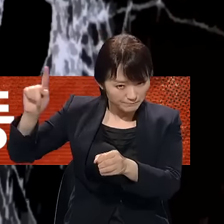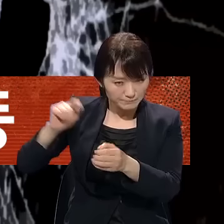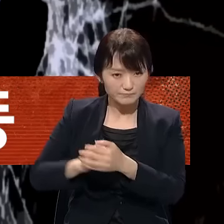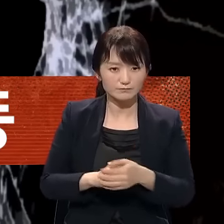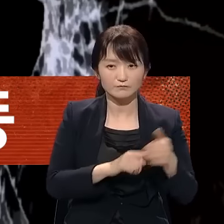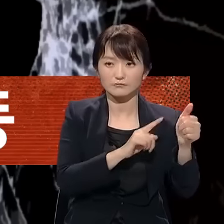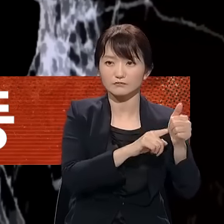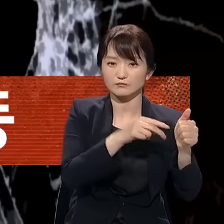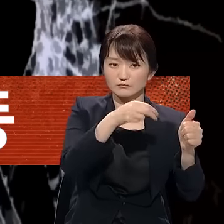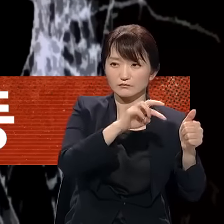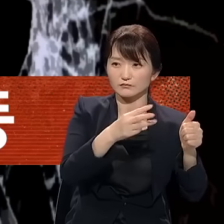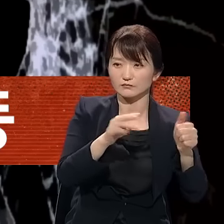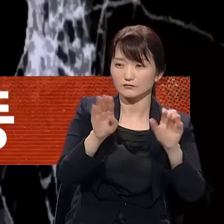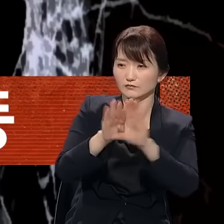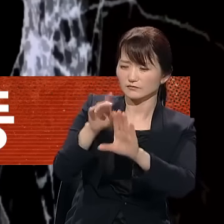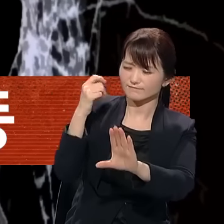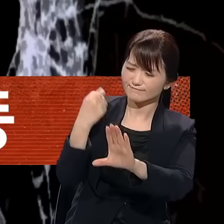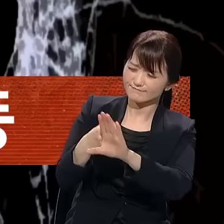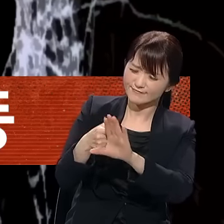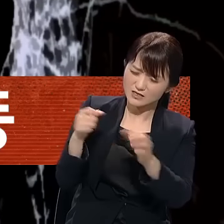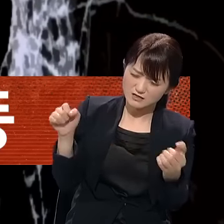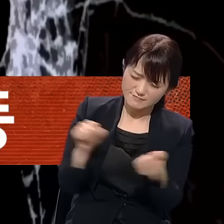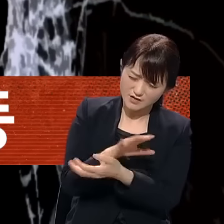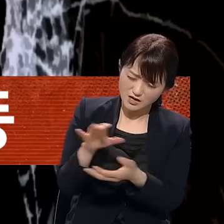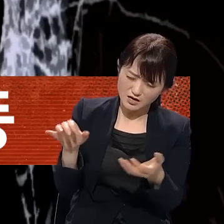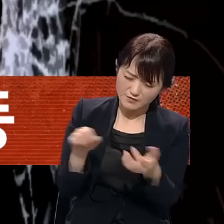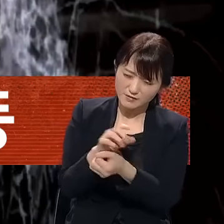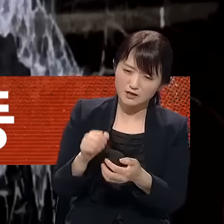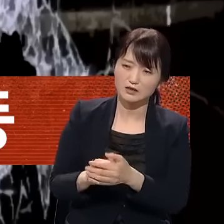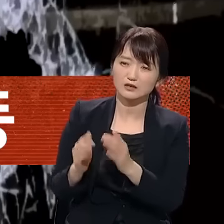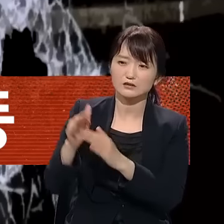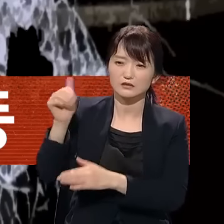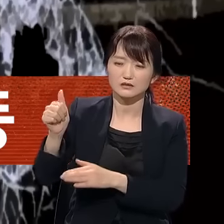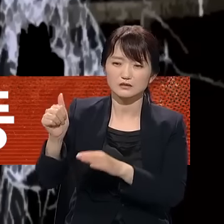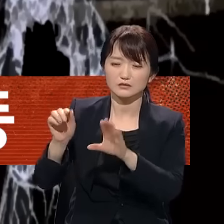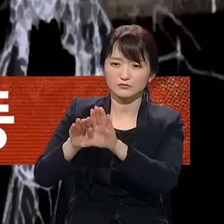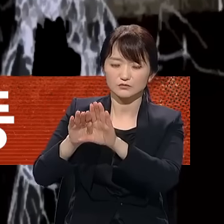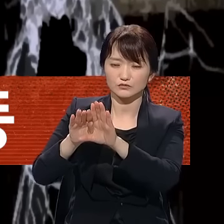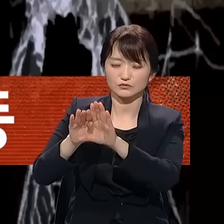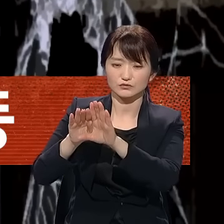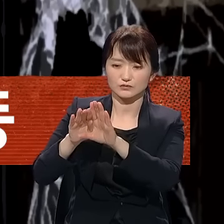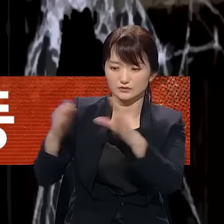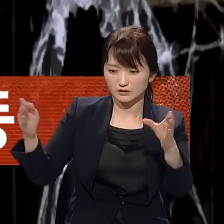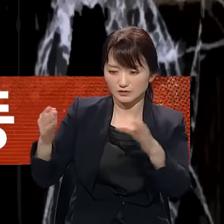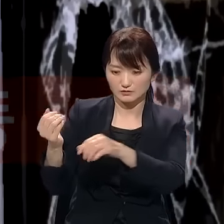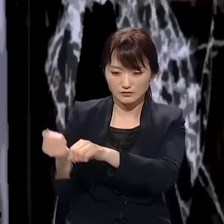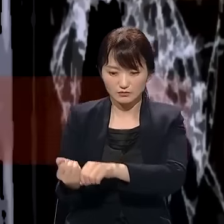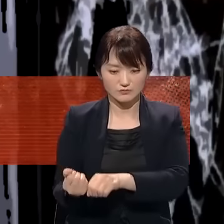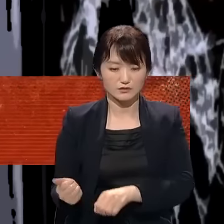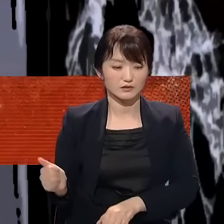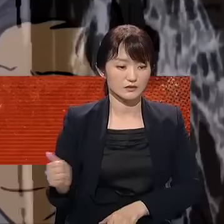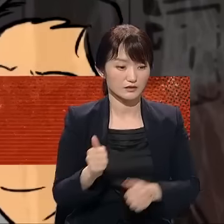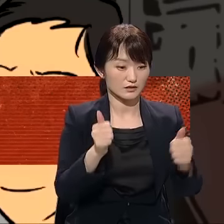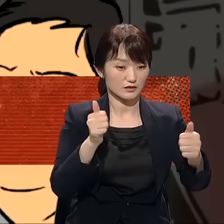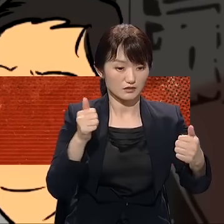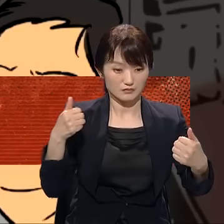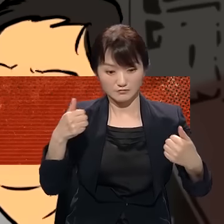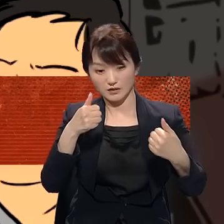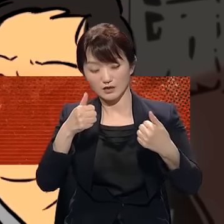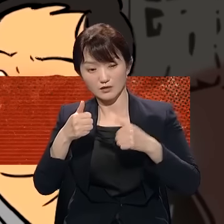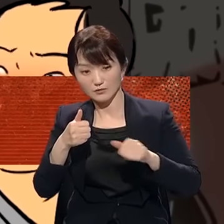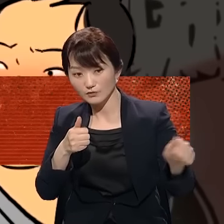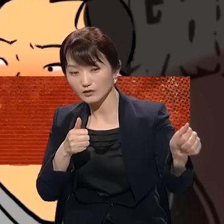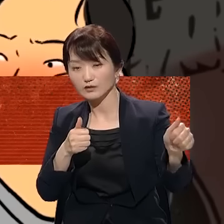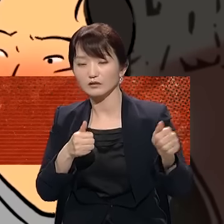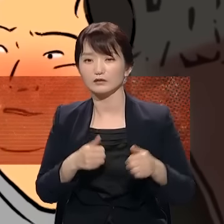설씨는이 와중에도 문을 두드리고 난동을 부려서 결국 집주인 남성이 골프채를 들고 쫓아 나오니까 그대로 달아납니다 그리고